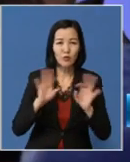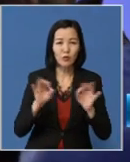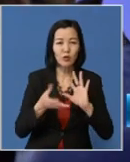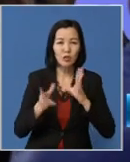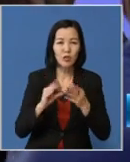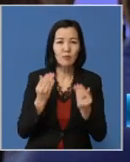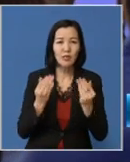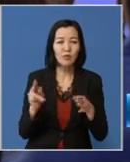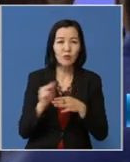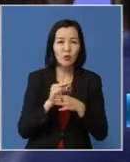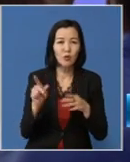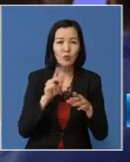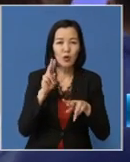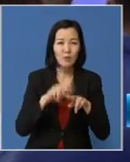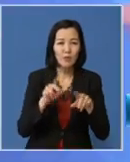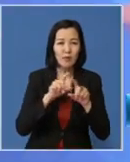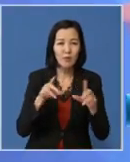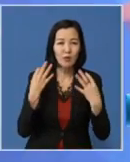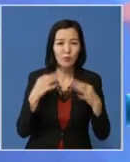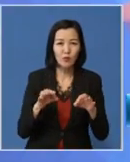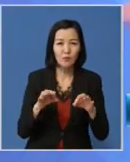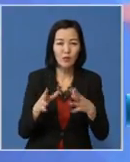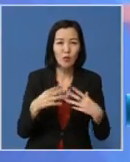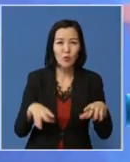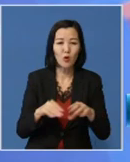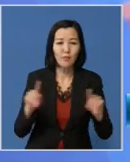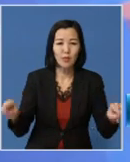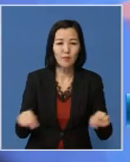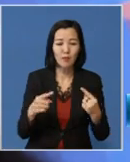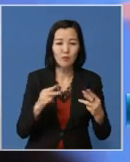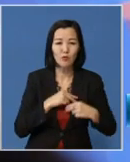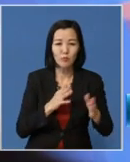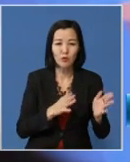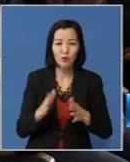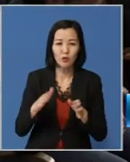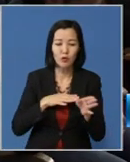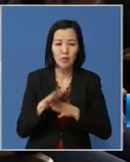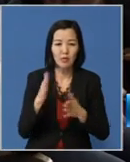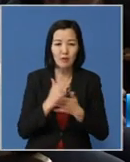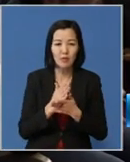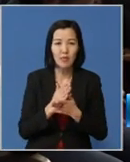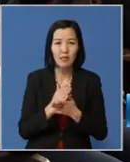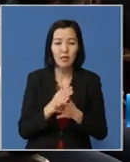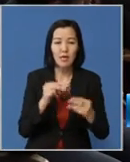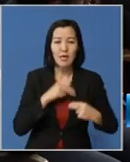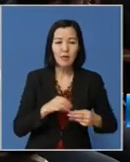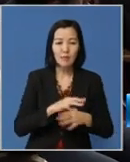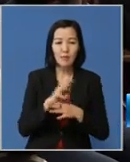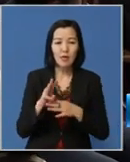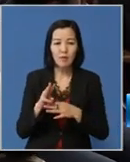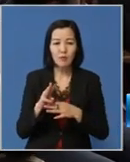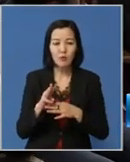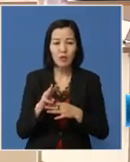түсіндірілді. Жалпы қазір түзеу мекемелерінен босап шыққандарды қоғамға бейімдеу жұмыстары жүйелі түрде жүргізіліп келеді. Оларда еңбекпен қамту ісінде